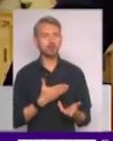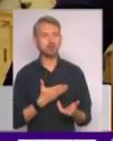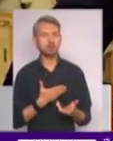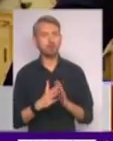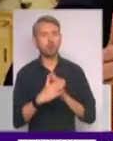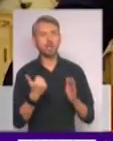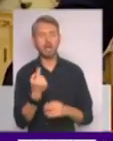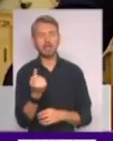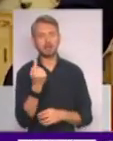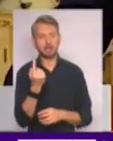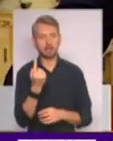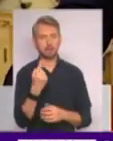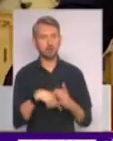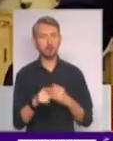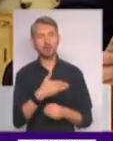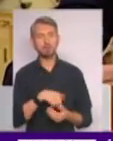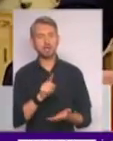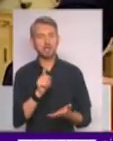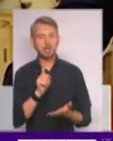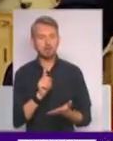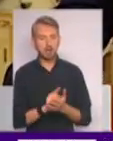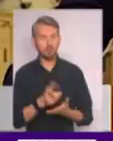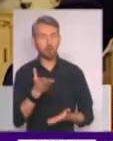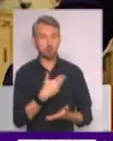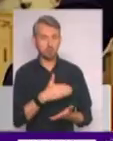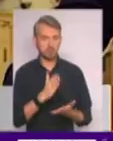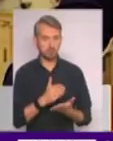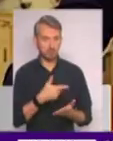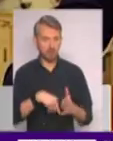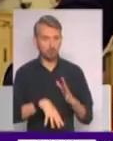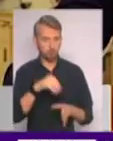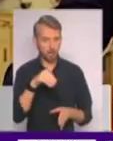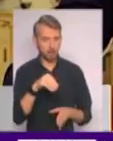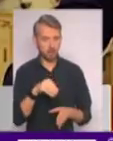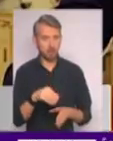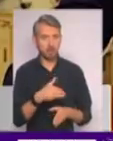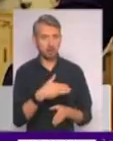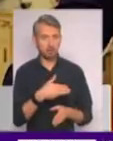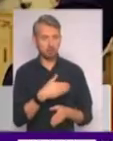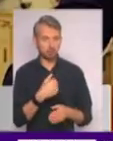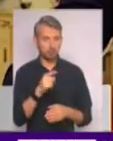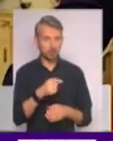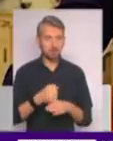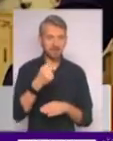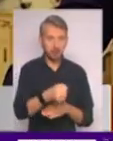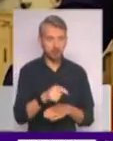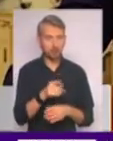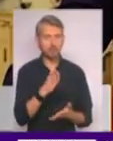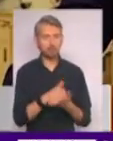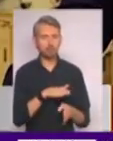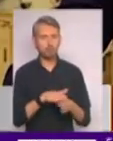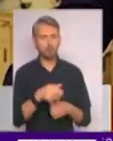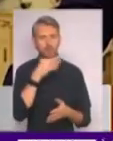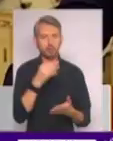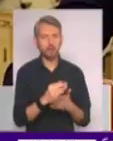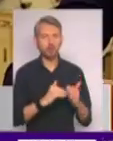єдине, тому що ми маємо... Якщо ми є обраними, то вони є призначеними. Так. І вони несуть тотальну відповідальність вищого